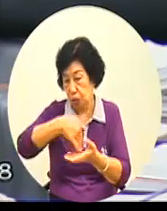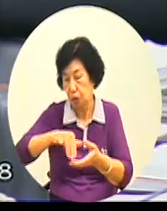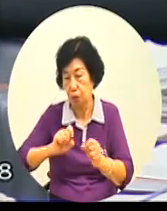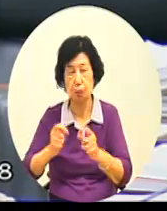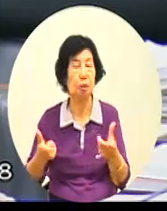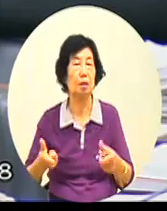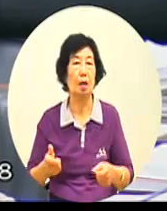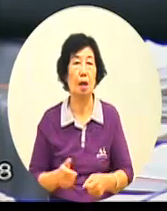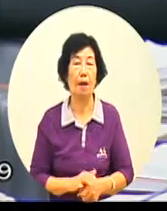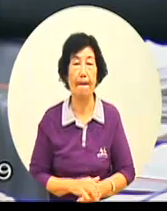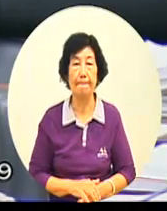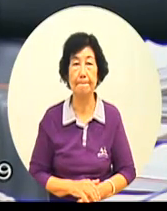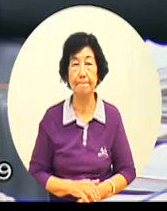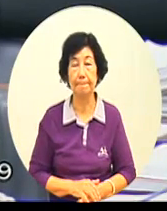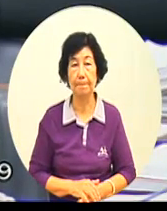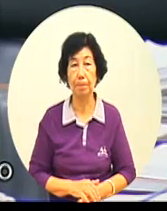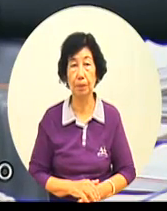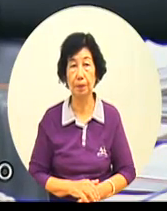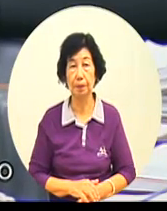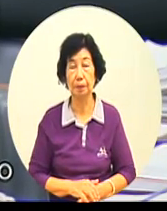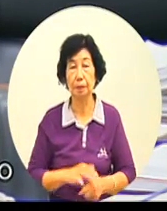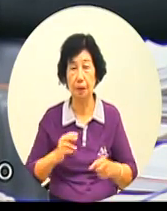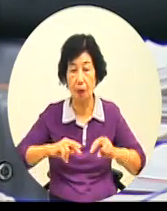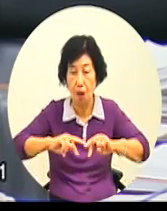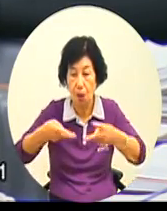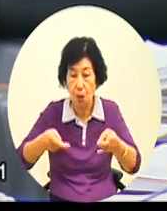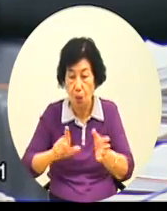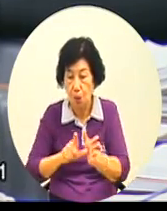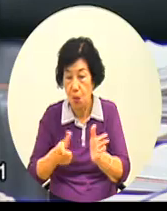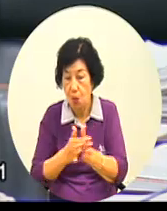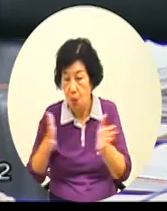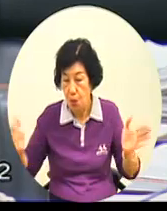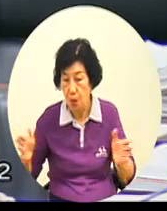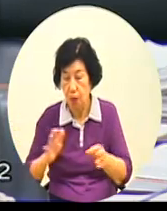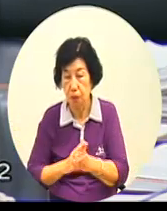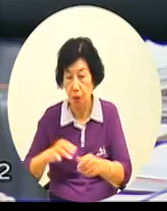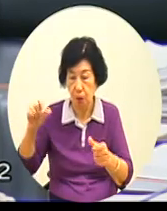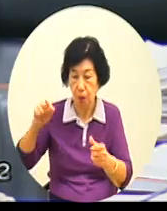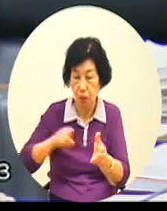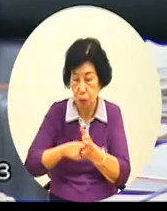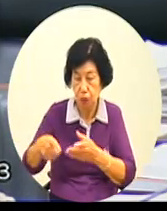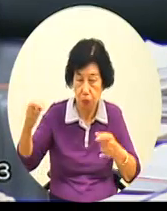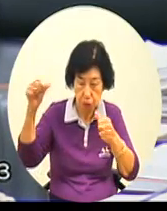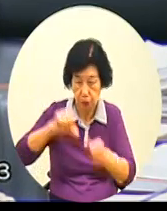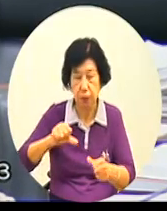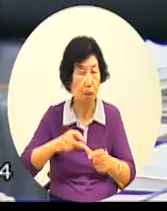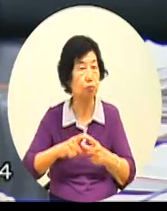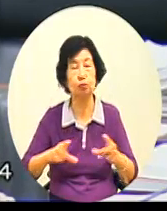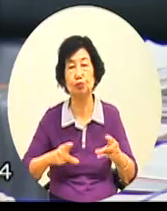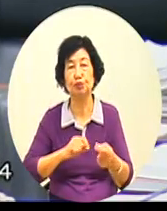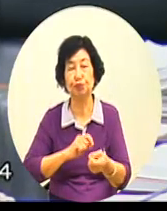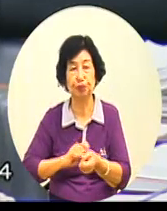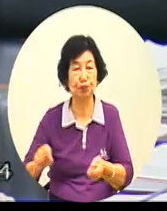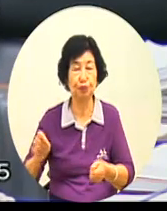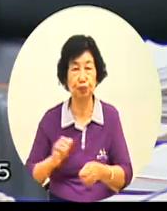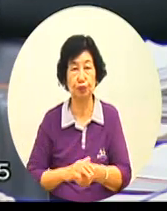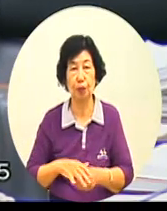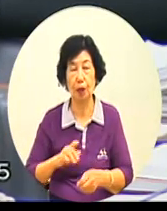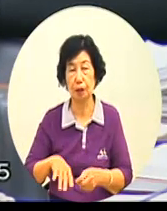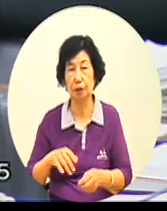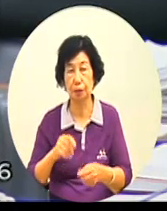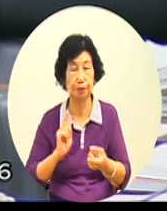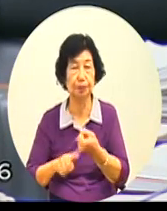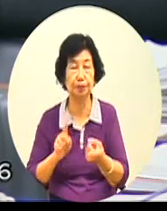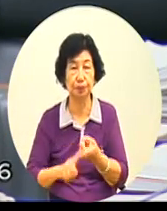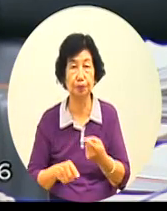样，那这个没有给他改善期，直接开罚，我觉得这个是有点太过了。好，